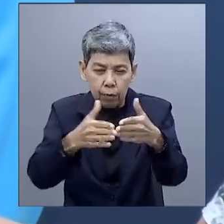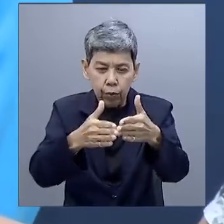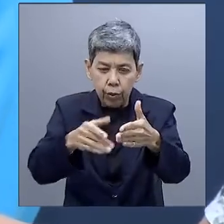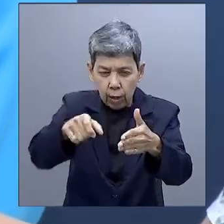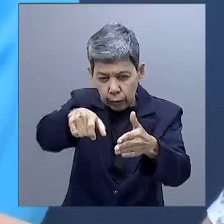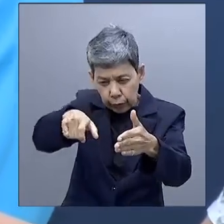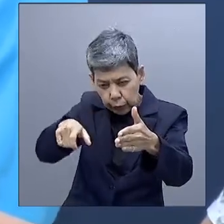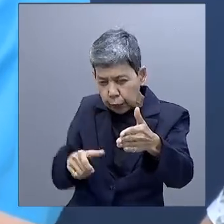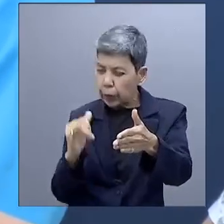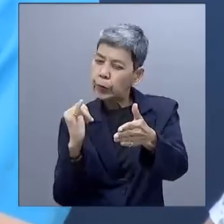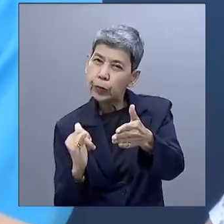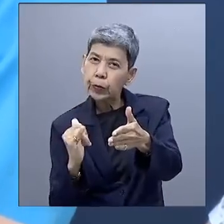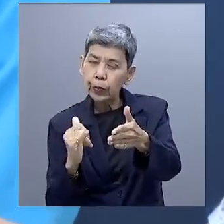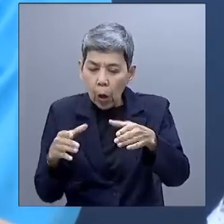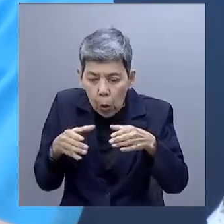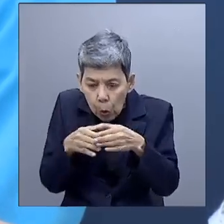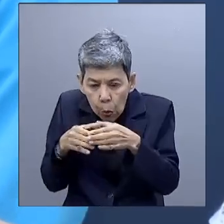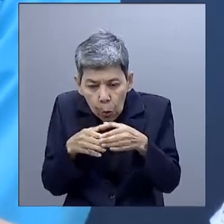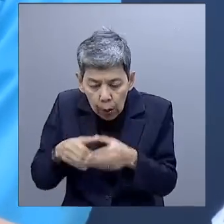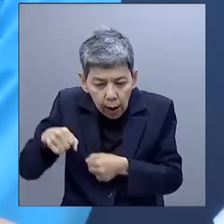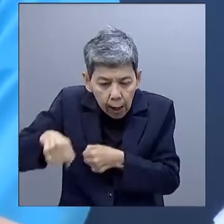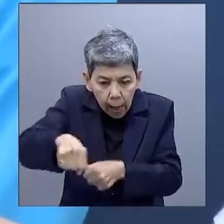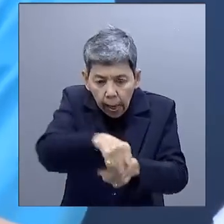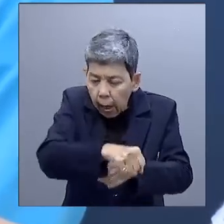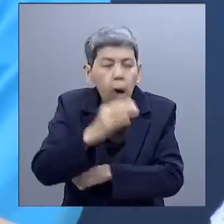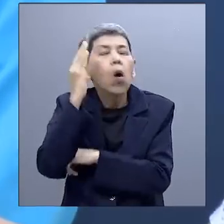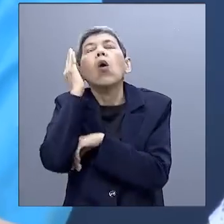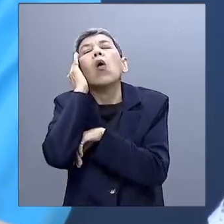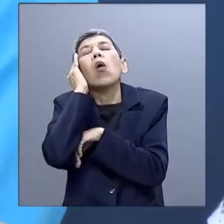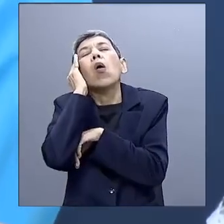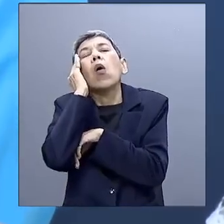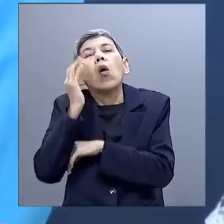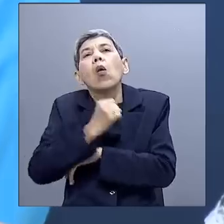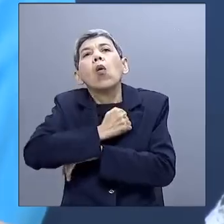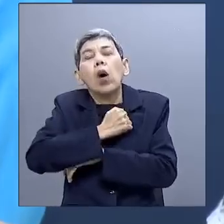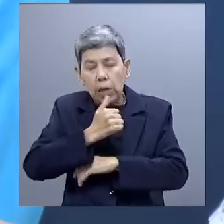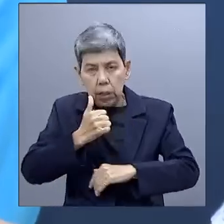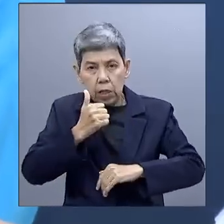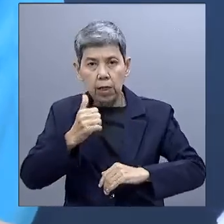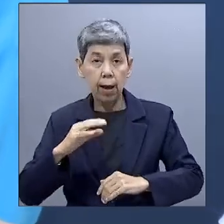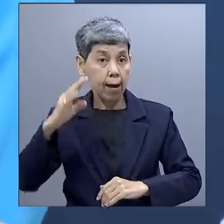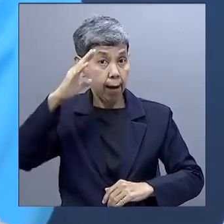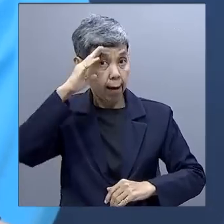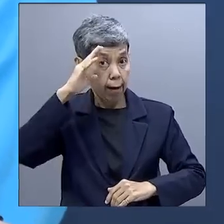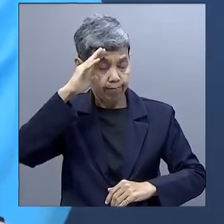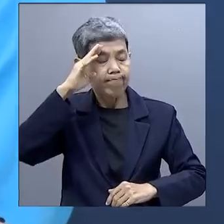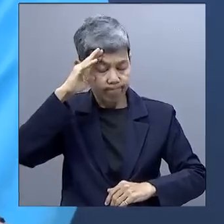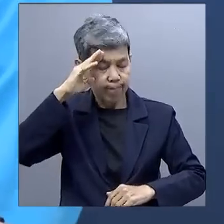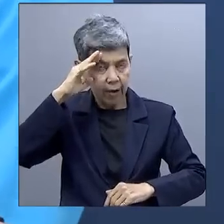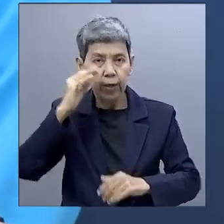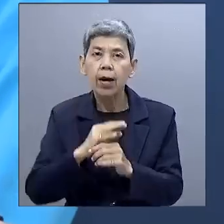ก็เลยตั้งรวมเก่ารวมกระเป๋ากันก็นอนตรงนั้นแล้วก็แต่ดีครับที่ทางอ่าทหาร